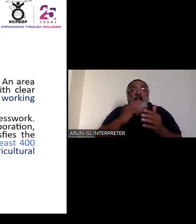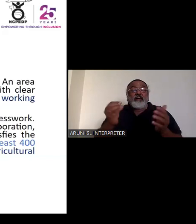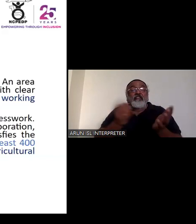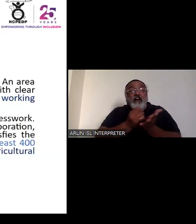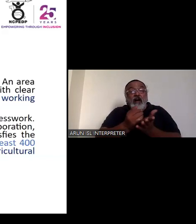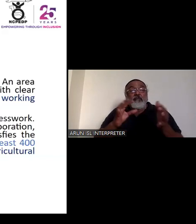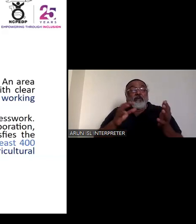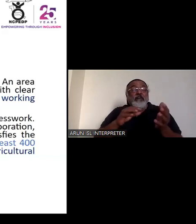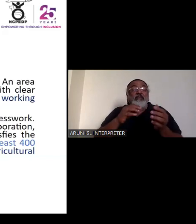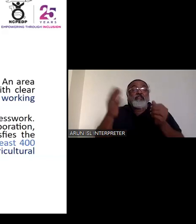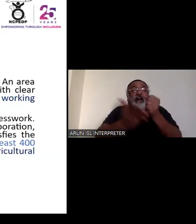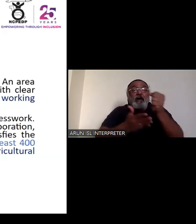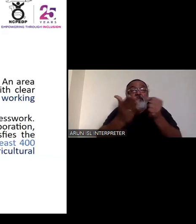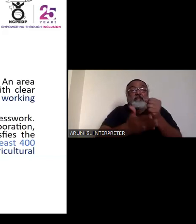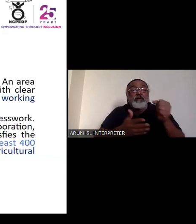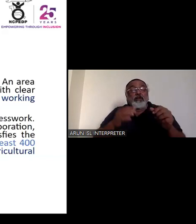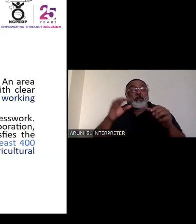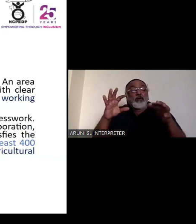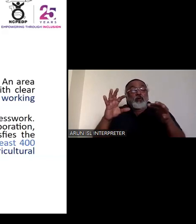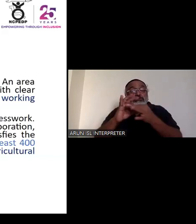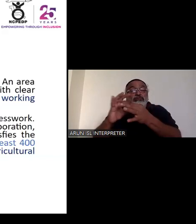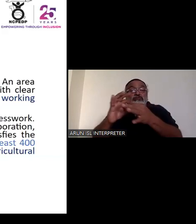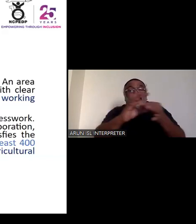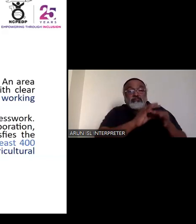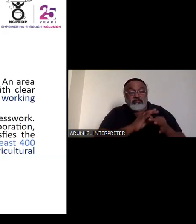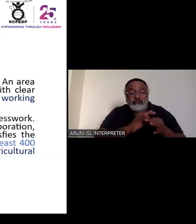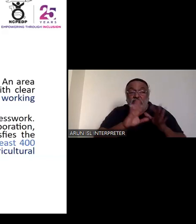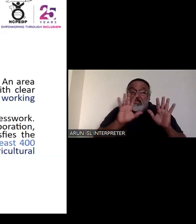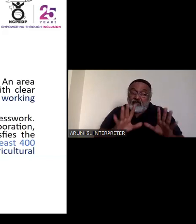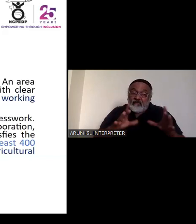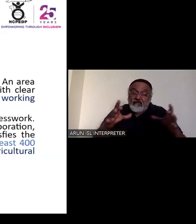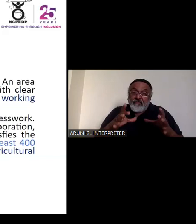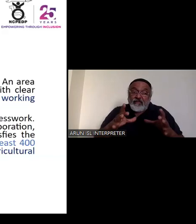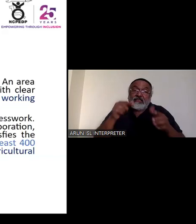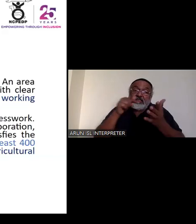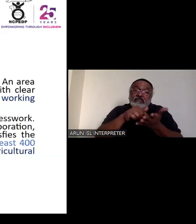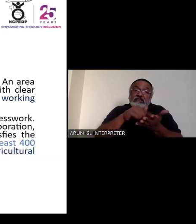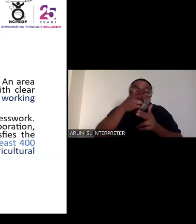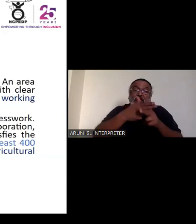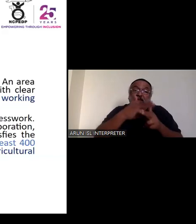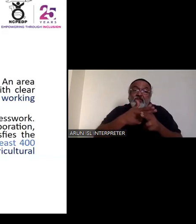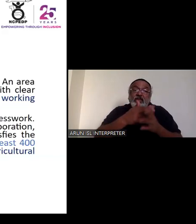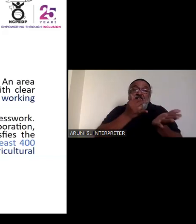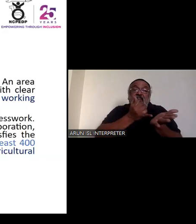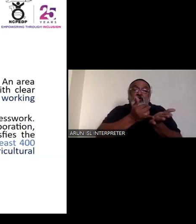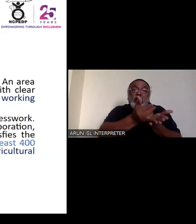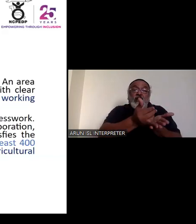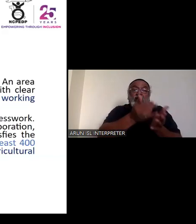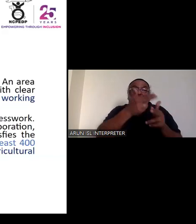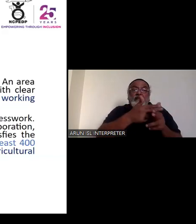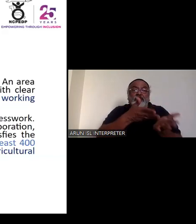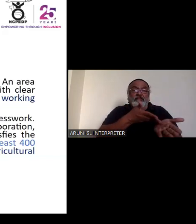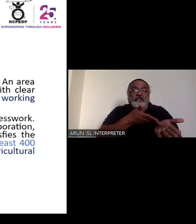पॉपुलेशन इज इन्वॉल्व्ड इन एग्रीकल्चर एंड अलाइड एक्टिविटीज देन ओनली दैट एरिया विल बी कंसिडर्ड एज रूरल.